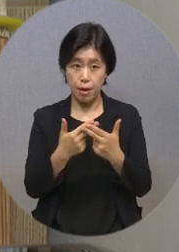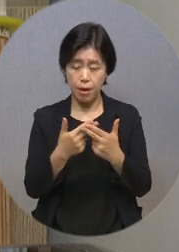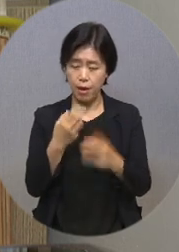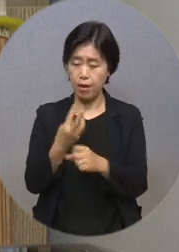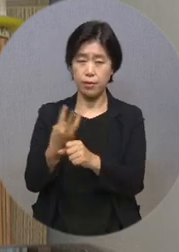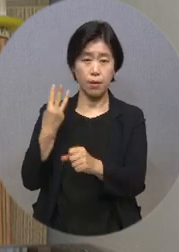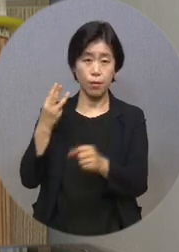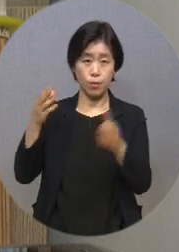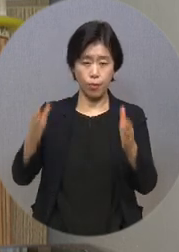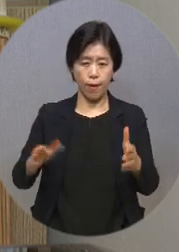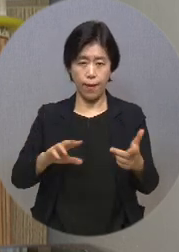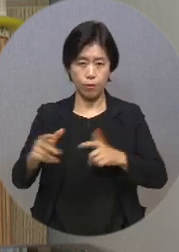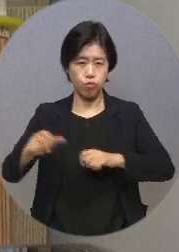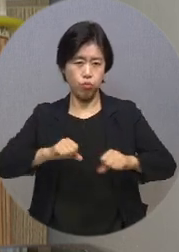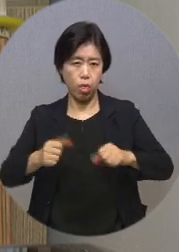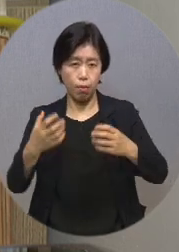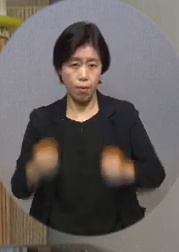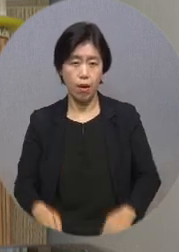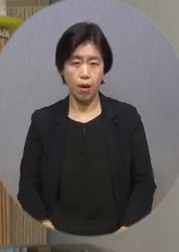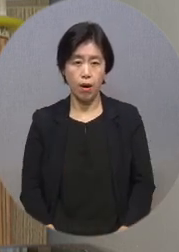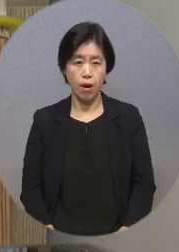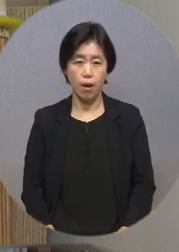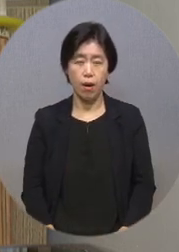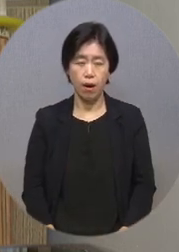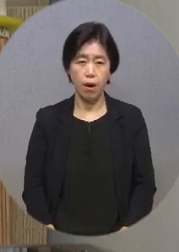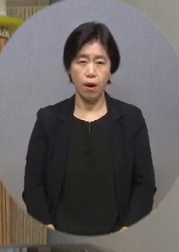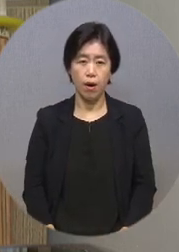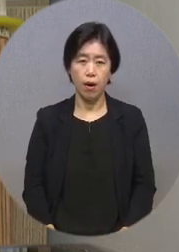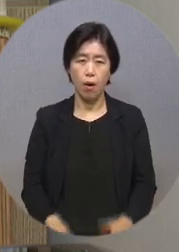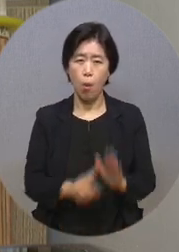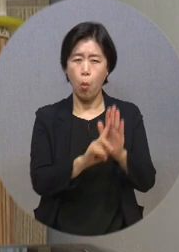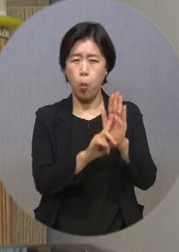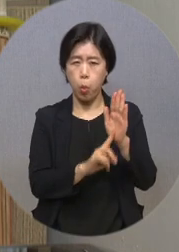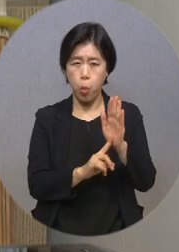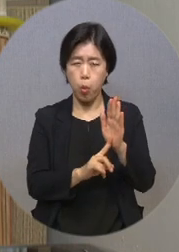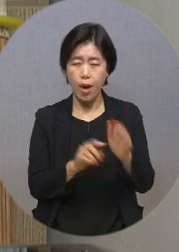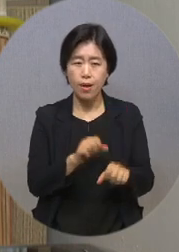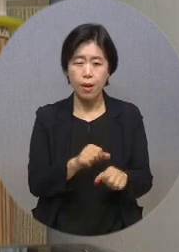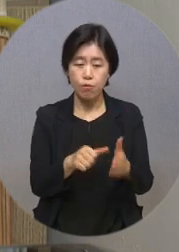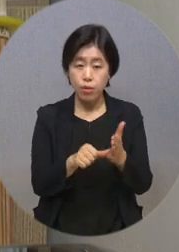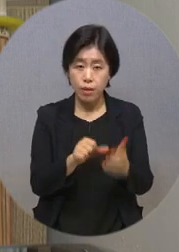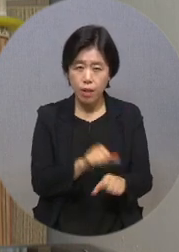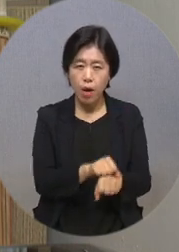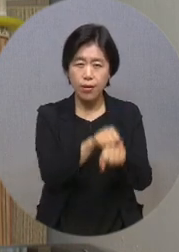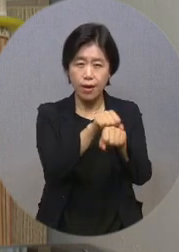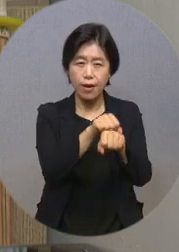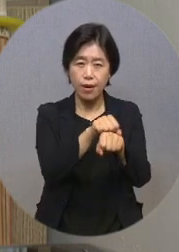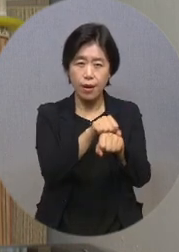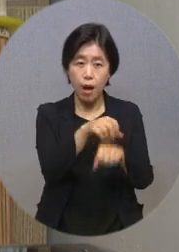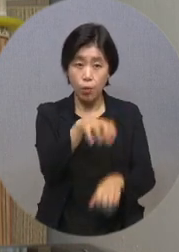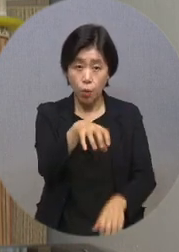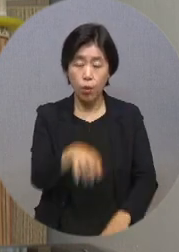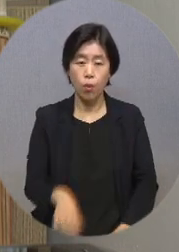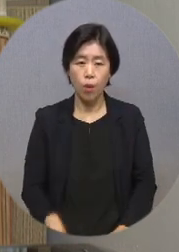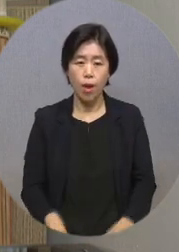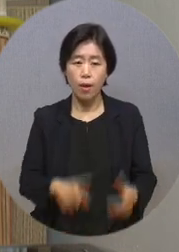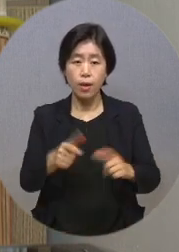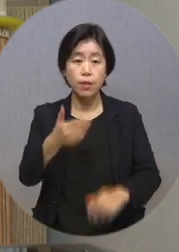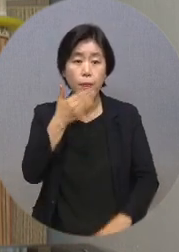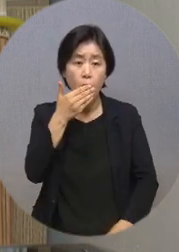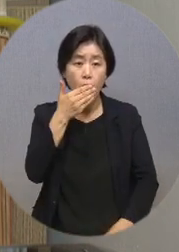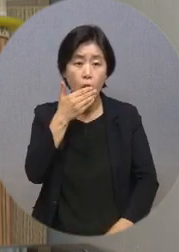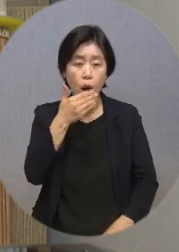일들을 만들었습니다. 그 중에 저온 저장 창고는 정말 필수 불가결한 그런 식료품을 보관할 수 있는